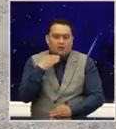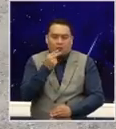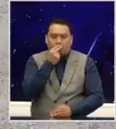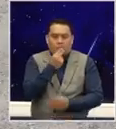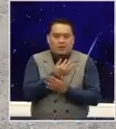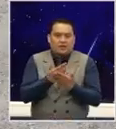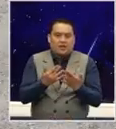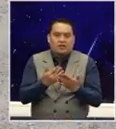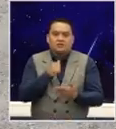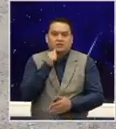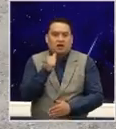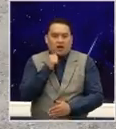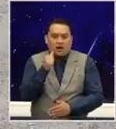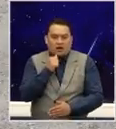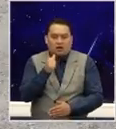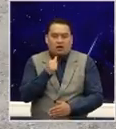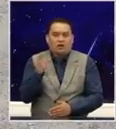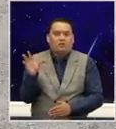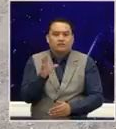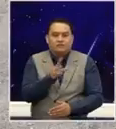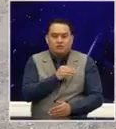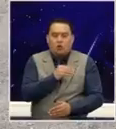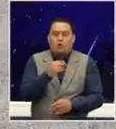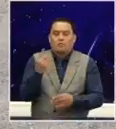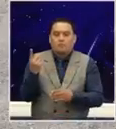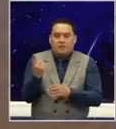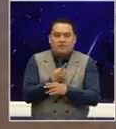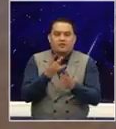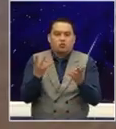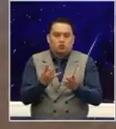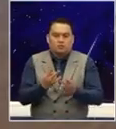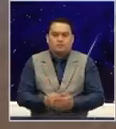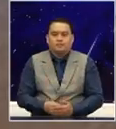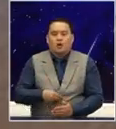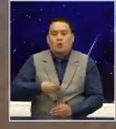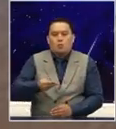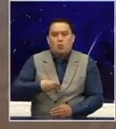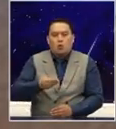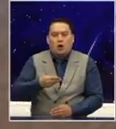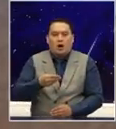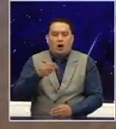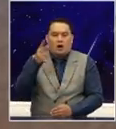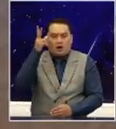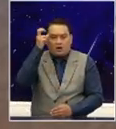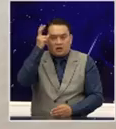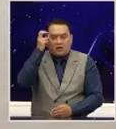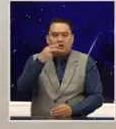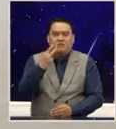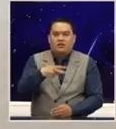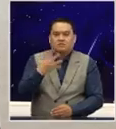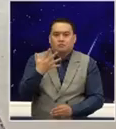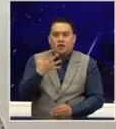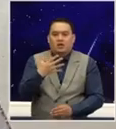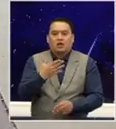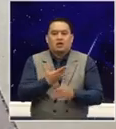питания, сахар, все, то есть продукты первой необходимости. Мука, рис, сахар, чай, мед, а также 25 килограммов